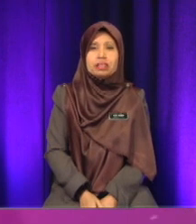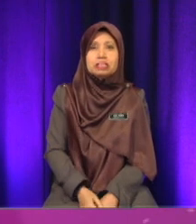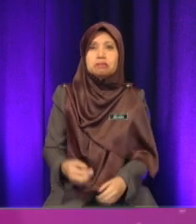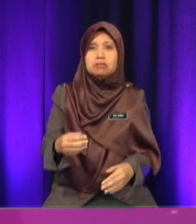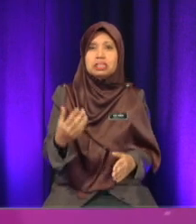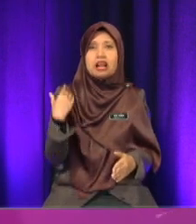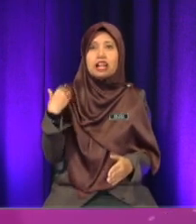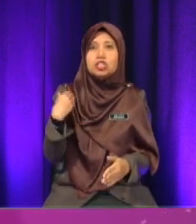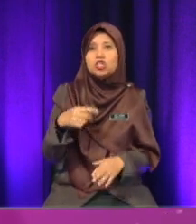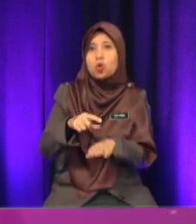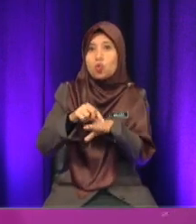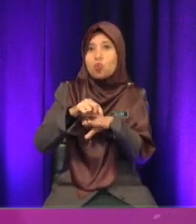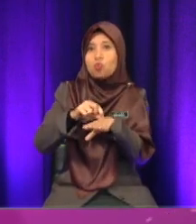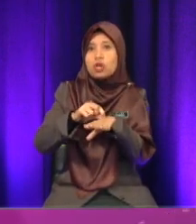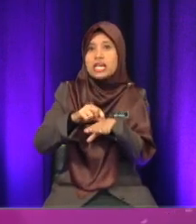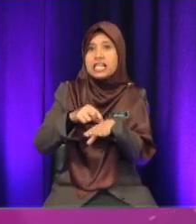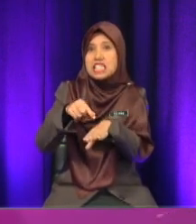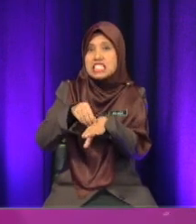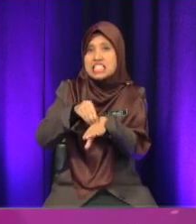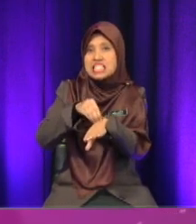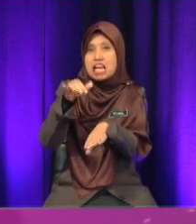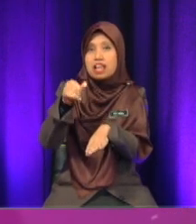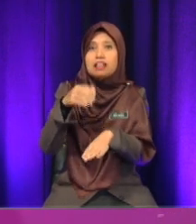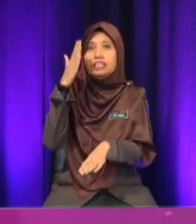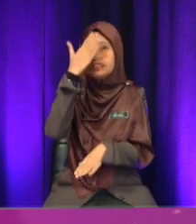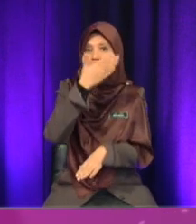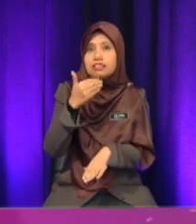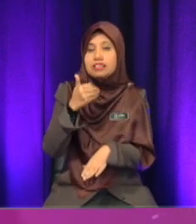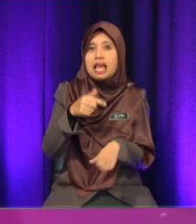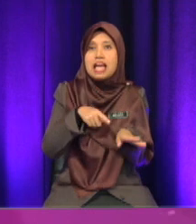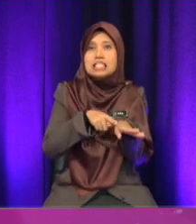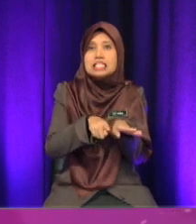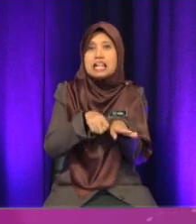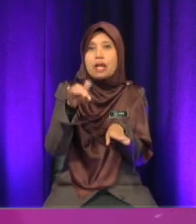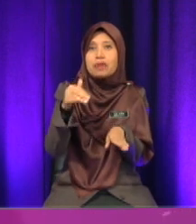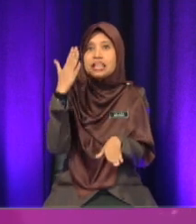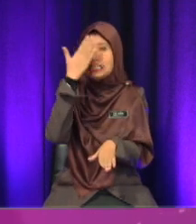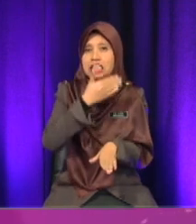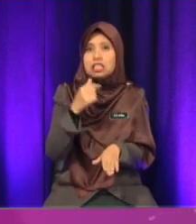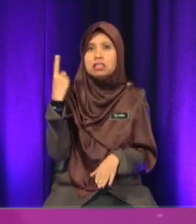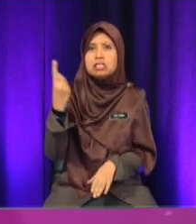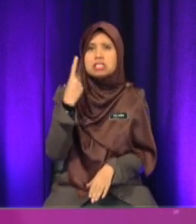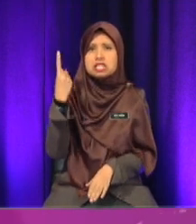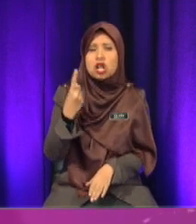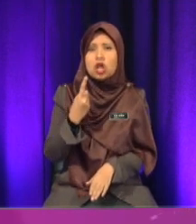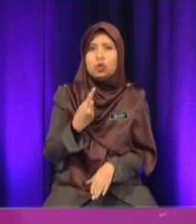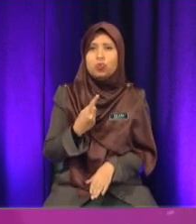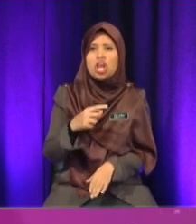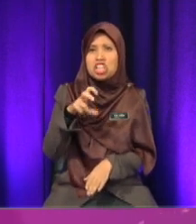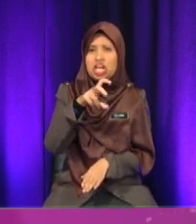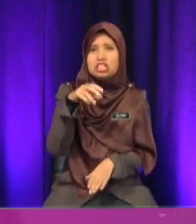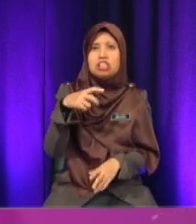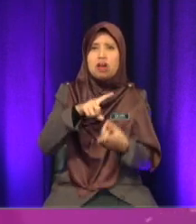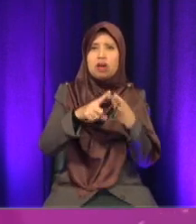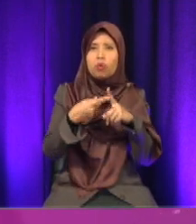yang cantik sisik yang cantik sirip yang menawan selalu menghina dan mengisi kawan-kawannya